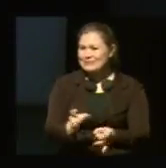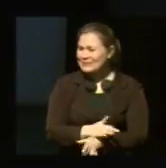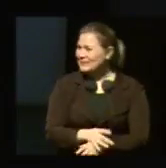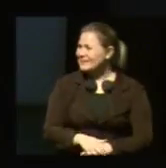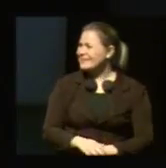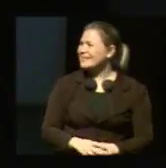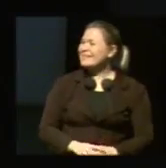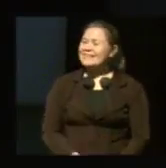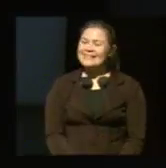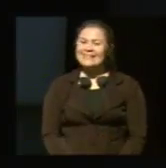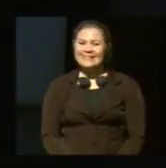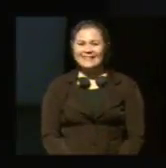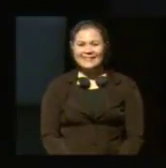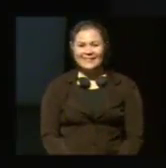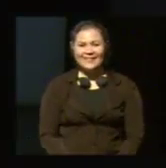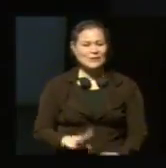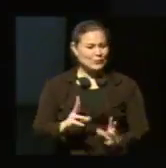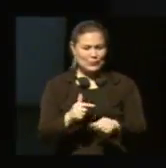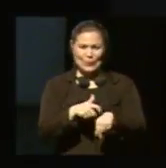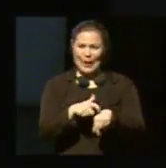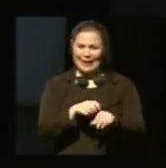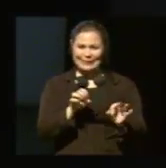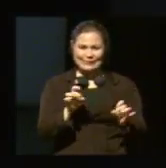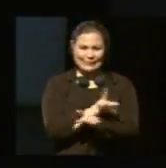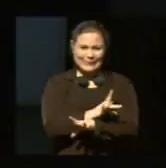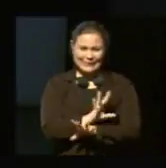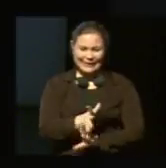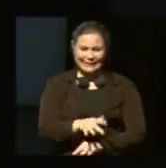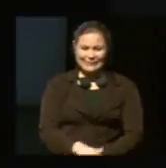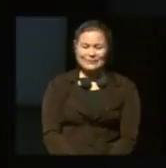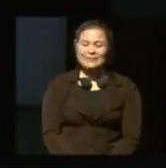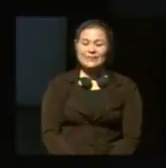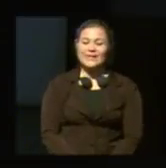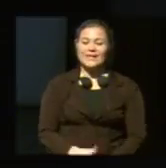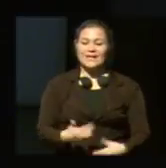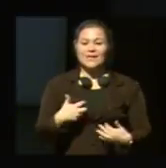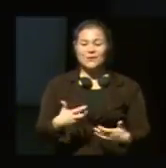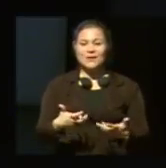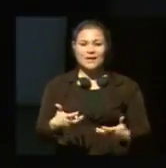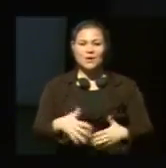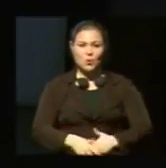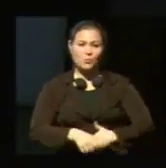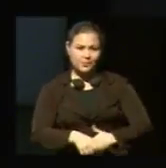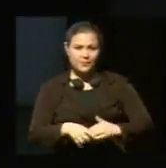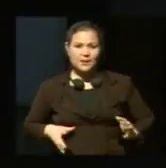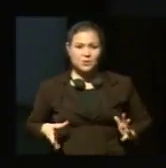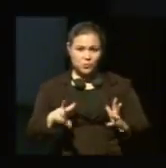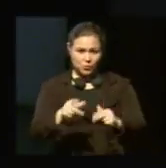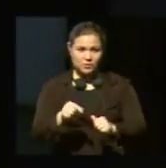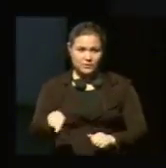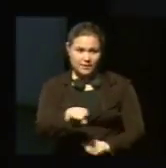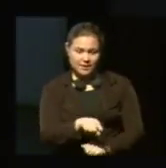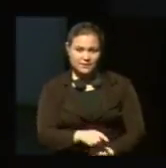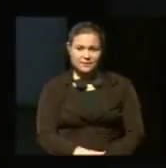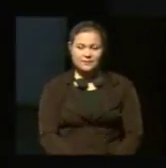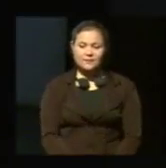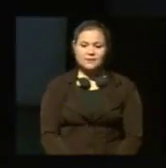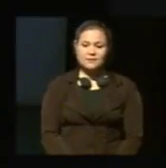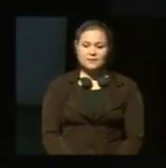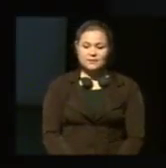herzlich. Todos os horários. Quero cumprimentar todos vocês. Sie alle